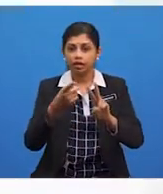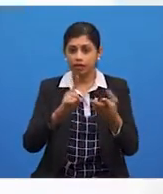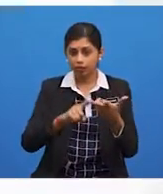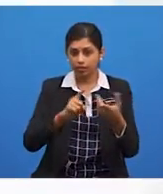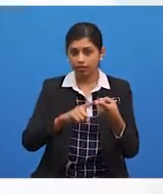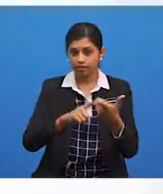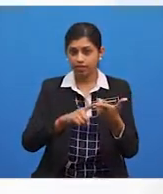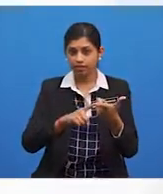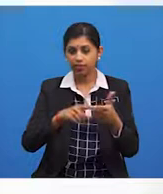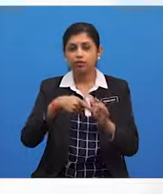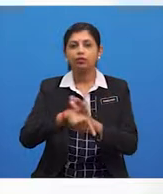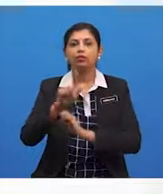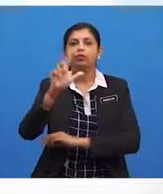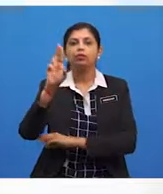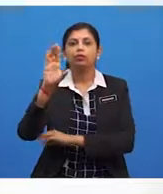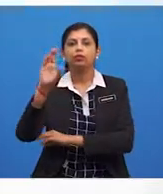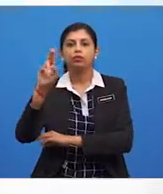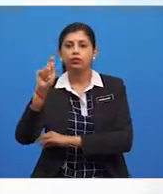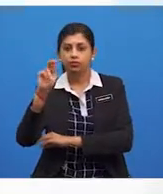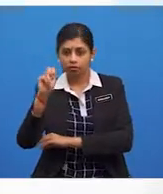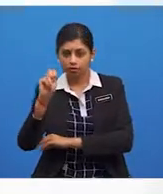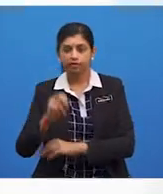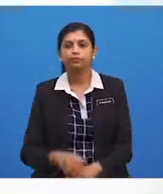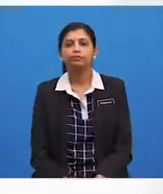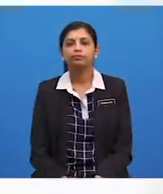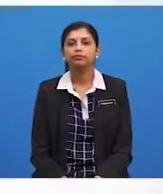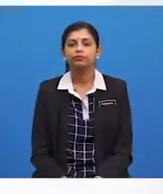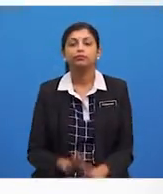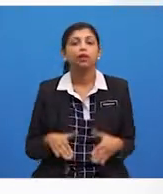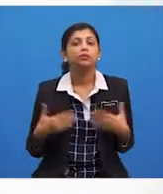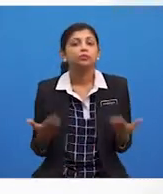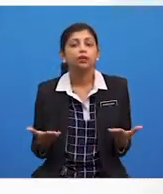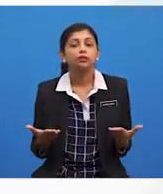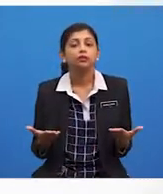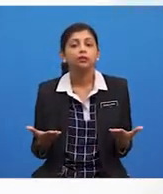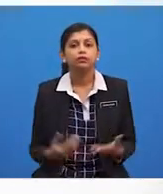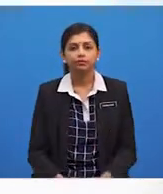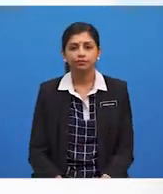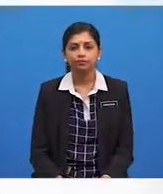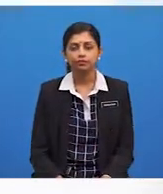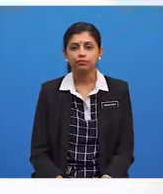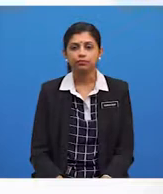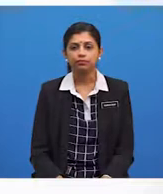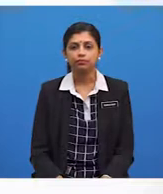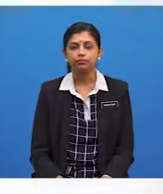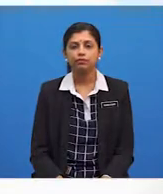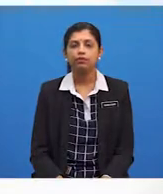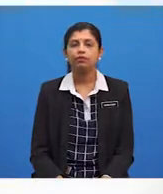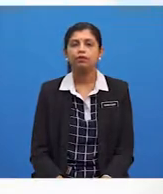melalui pelucutan. Hal ini boleh berlaku sekiranya seseorang warga negara